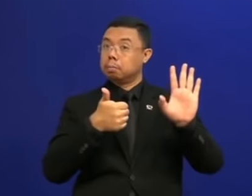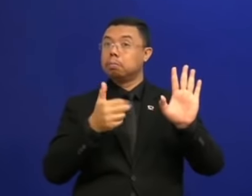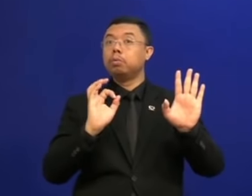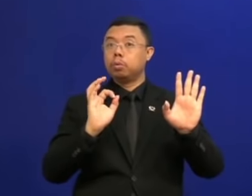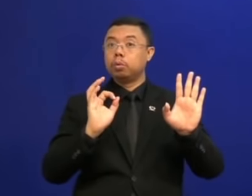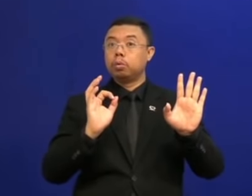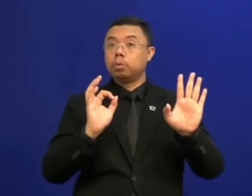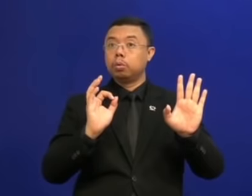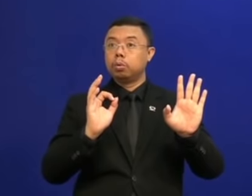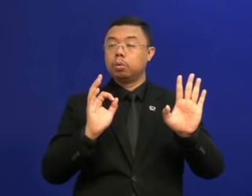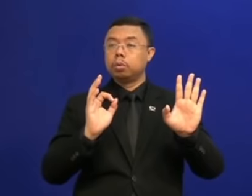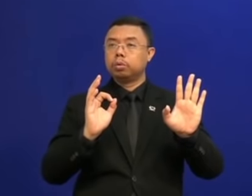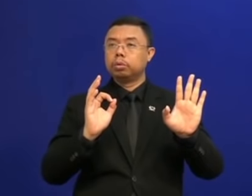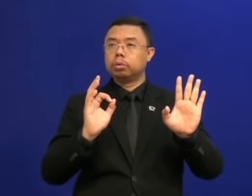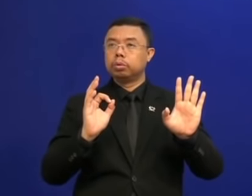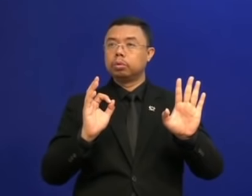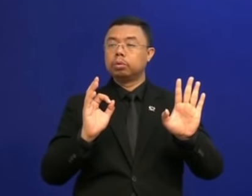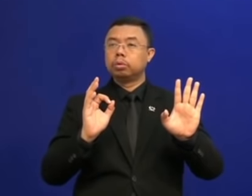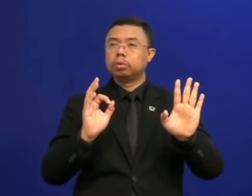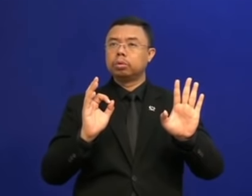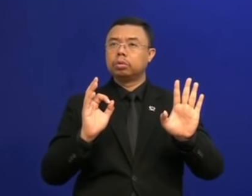60,